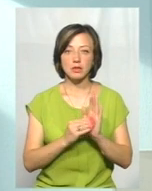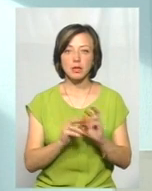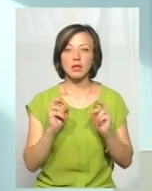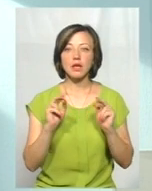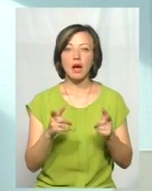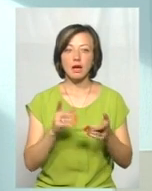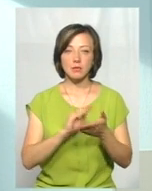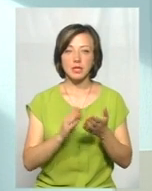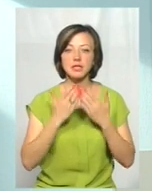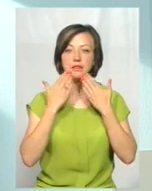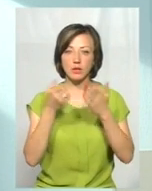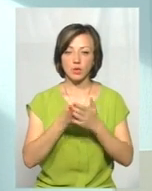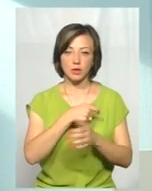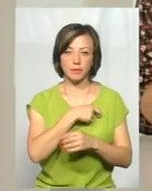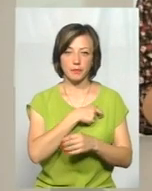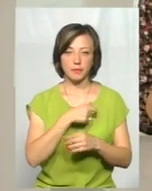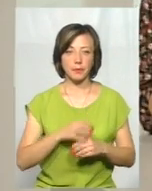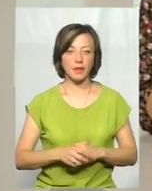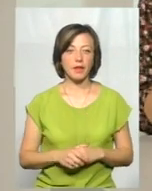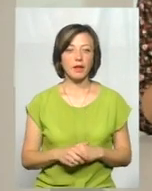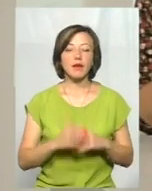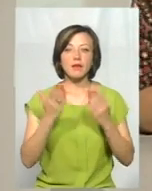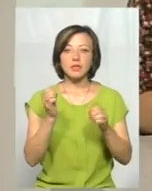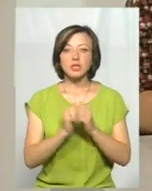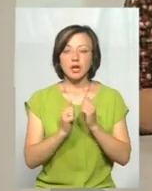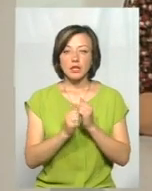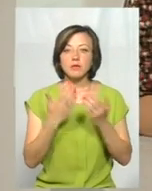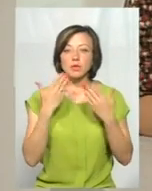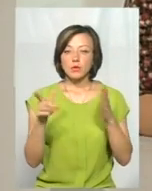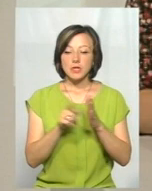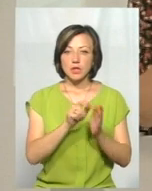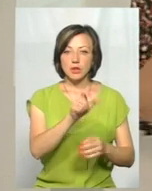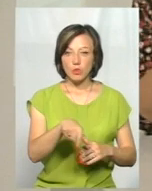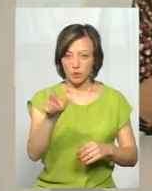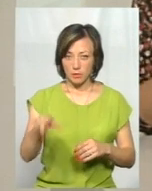чином написати звернення до депутата. От, до речі, ви часто спілкуєтесь з громадою. Взагалі,